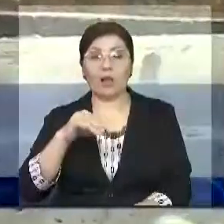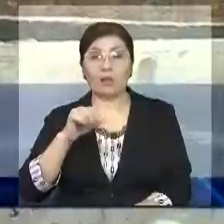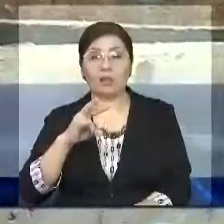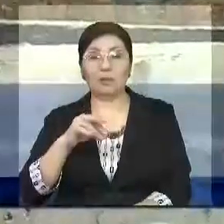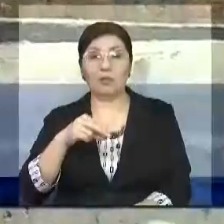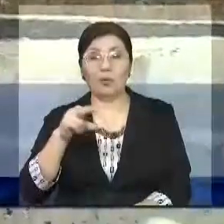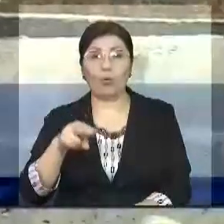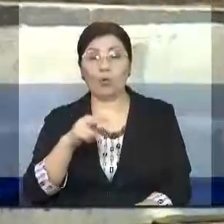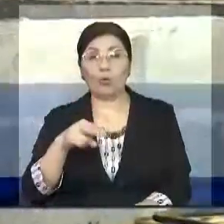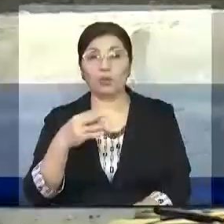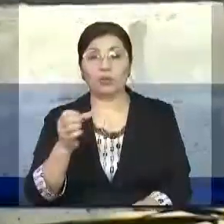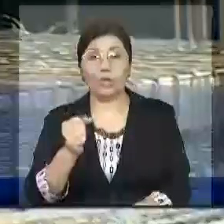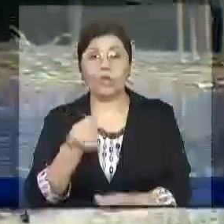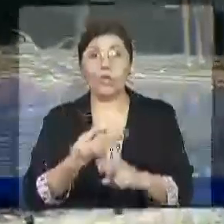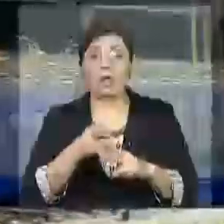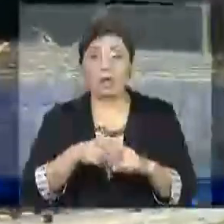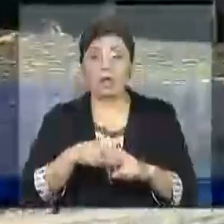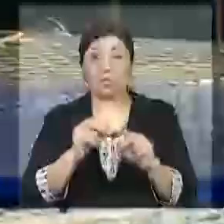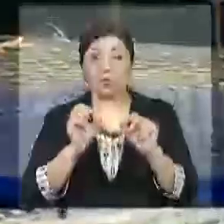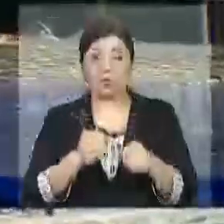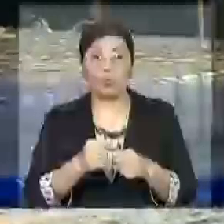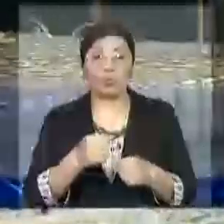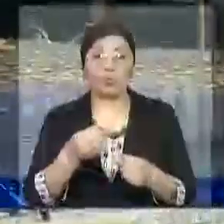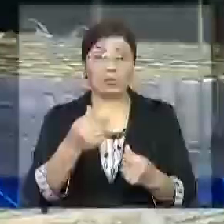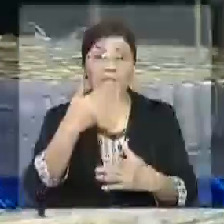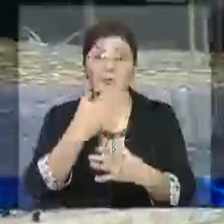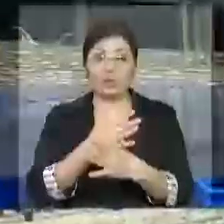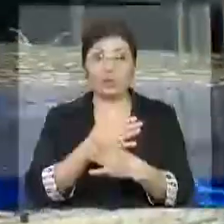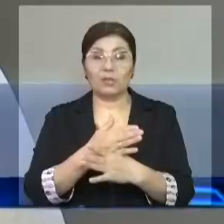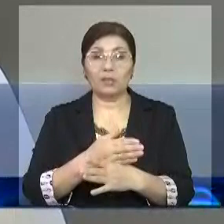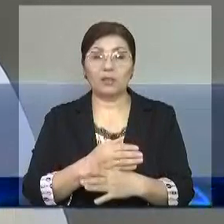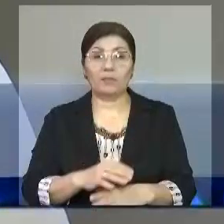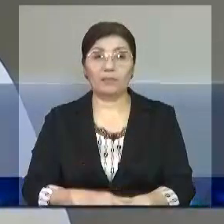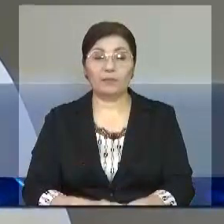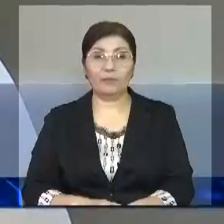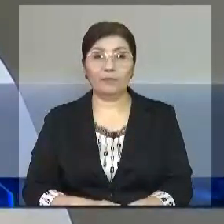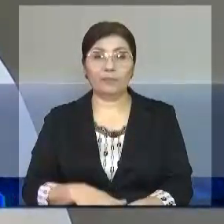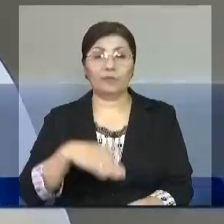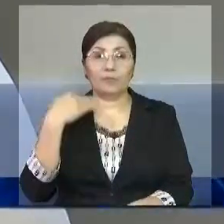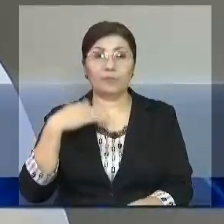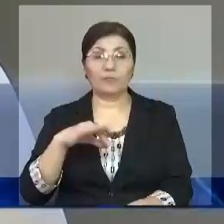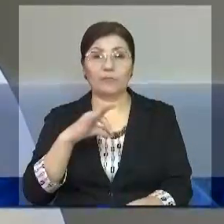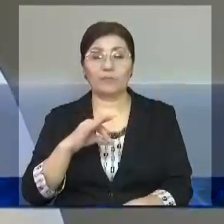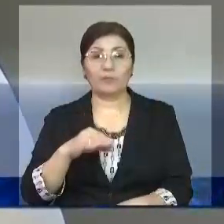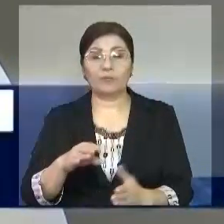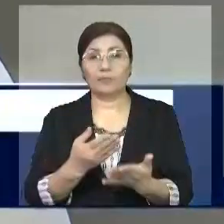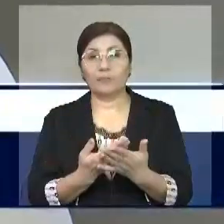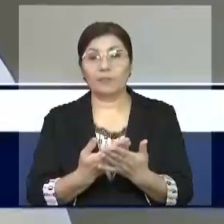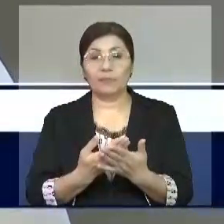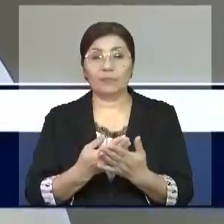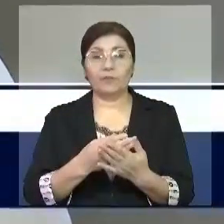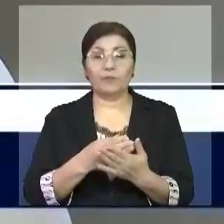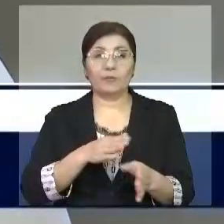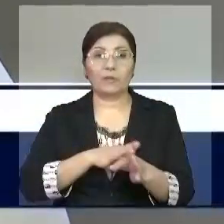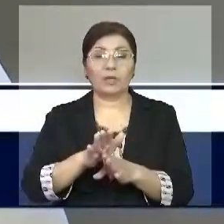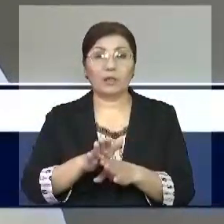счет реализации новых проектов как за счет инвесторов, так и за счет госбюджета. По Актюбинской области ведется поэтапная реализация проектов,